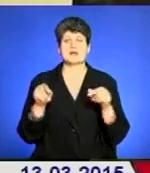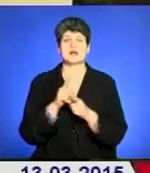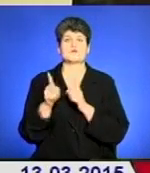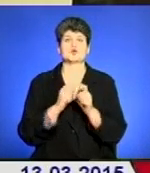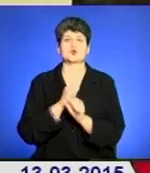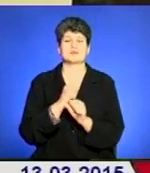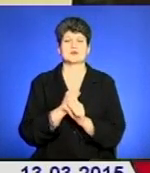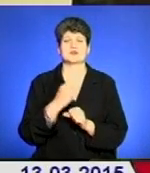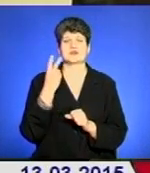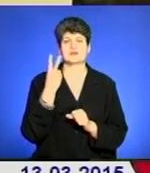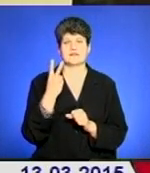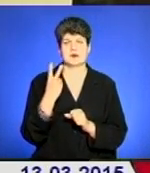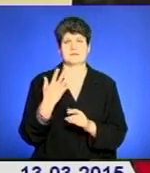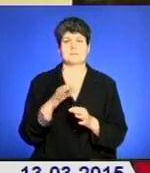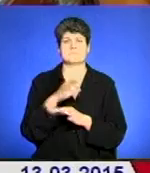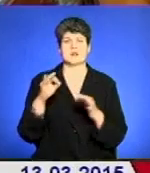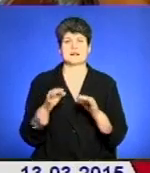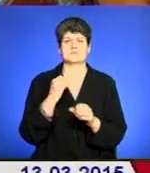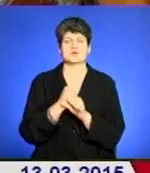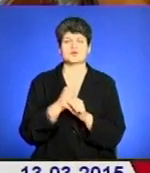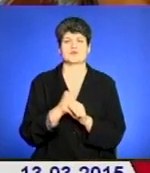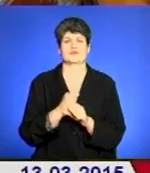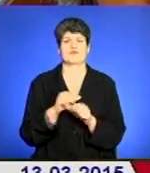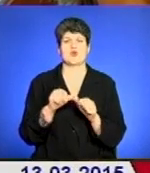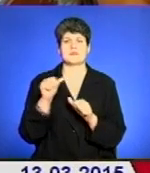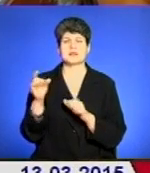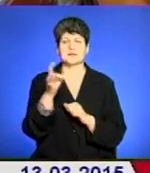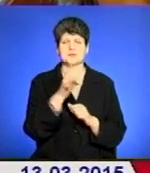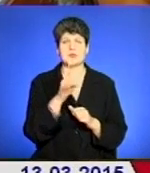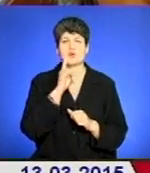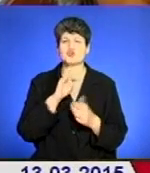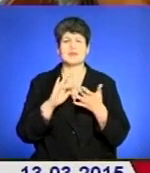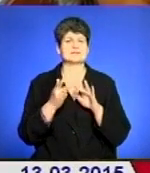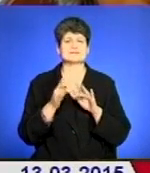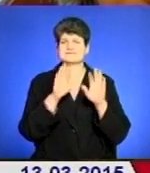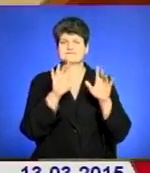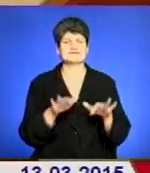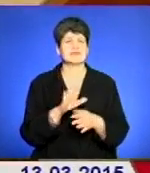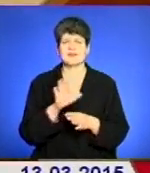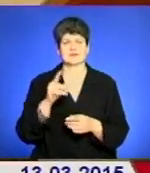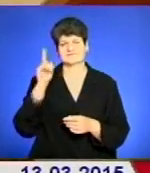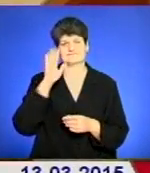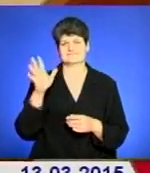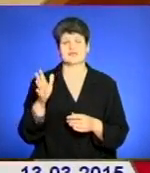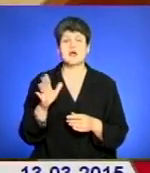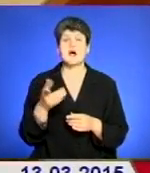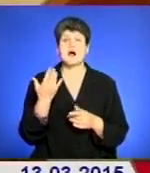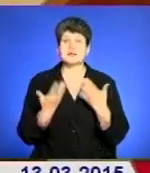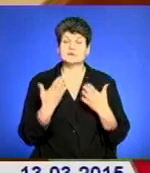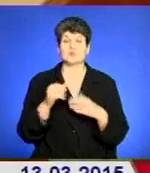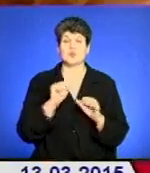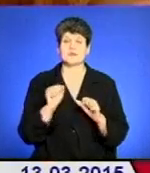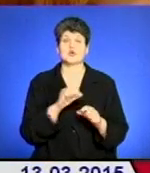проекти, які вже діють в декількох регіонах. Поки що електронний сервіс не є популярним серед жителів краю. Проте в управлінні